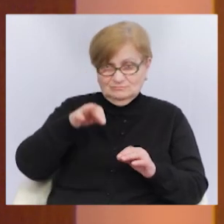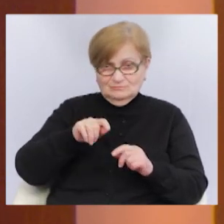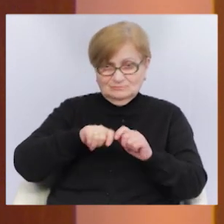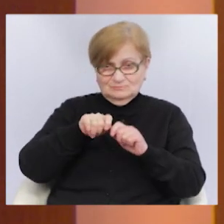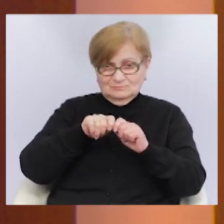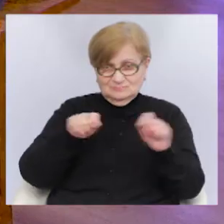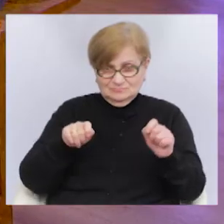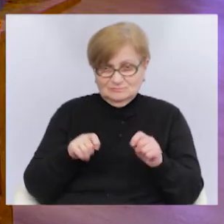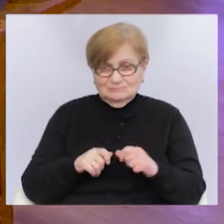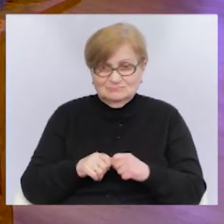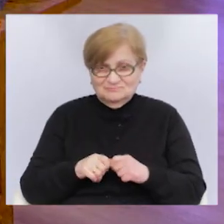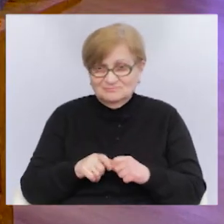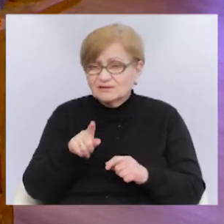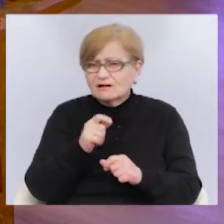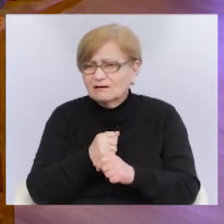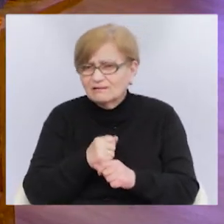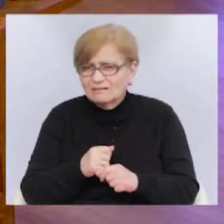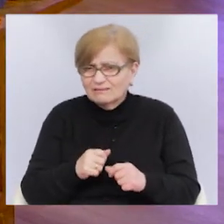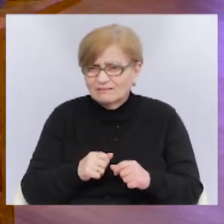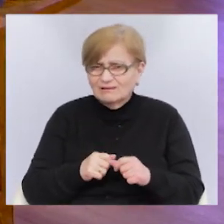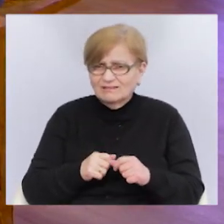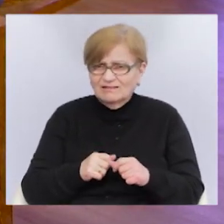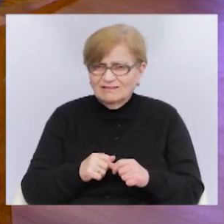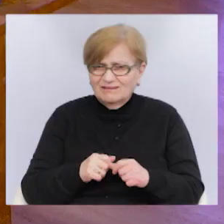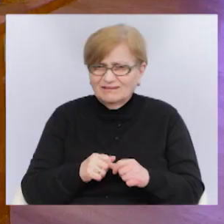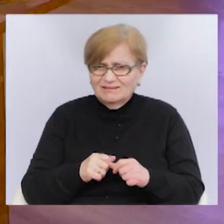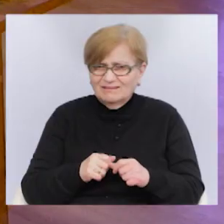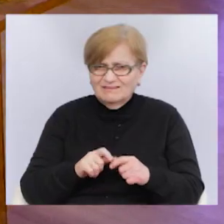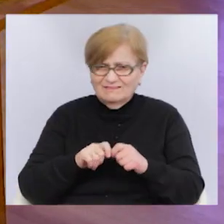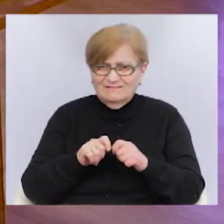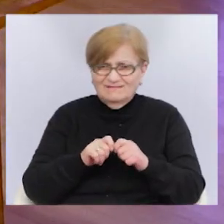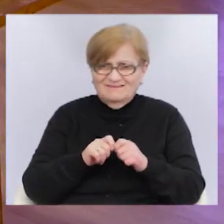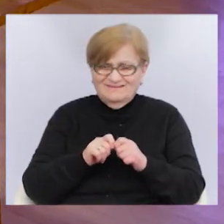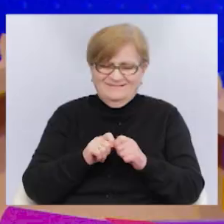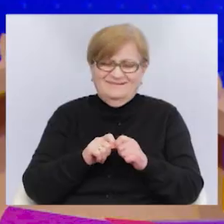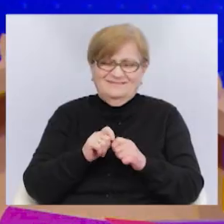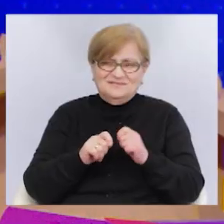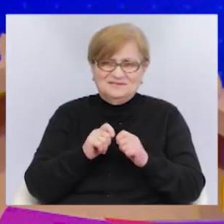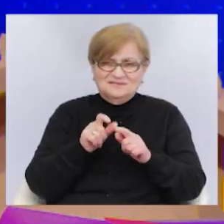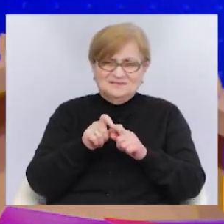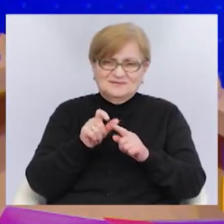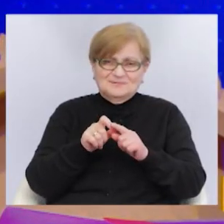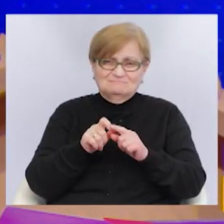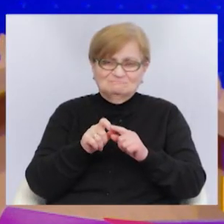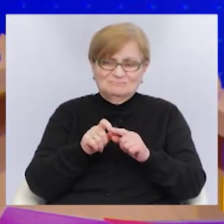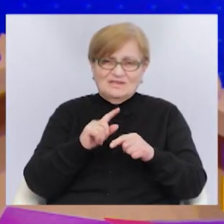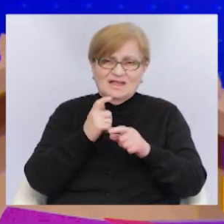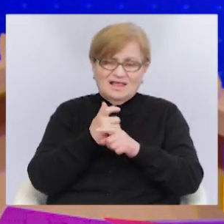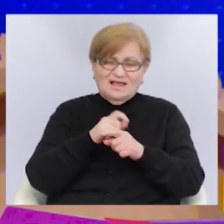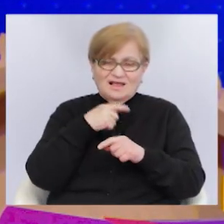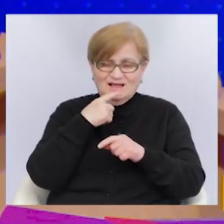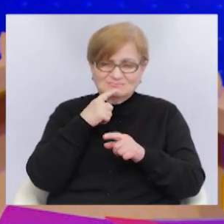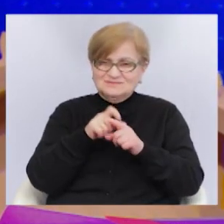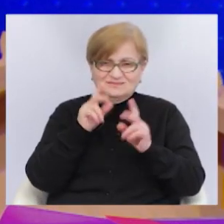აქ რა გააკეთე? ჩვენ? მე რა უნდა? განასკვა. ესე და ესე და